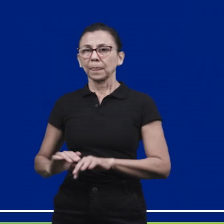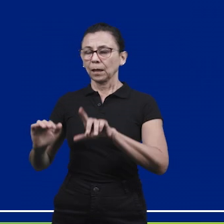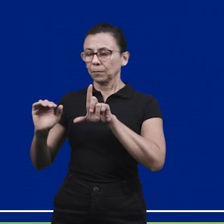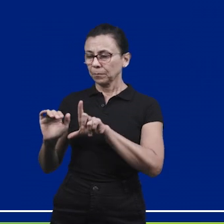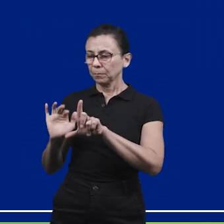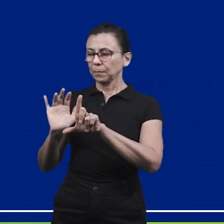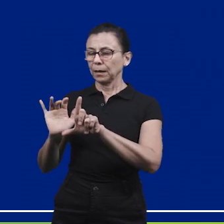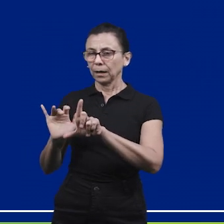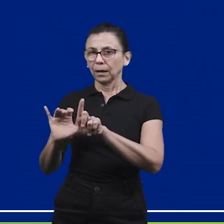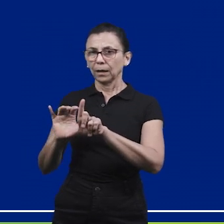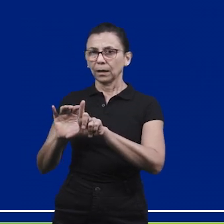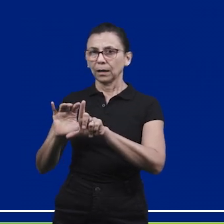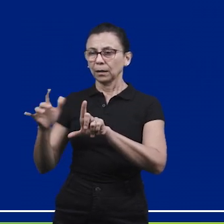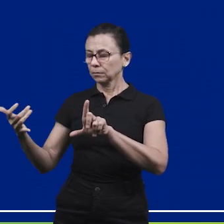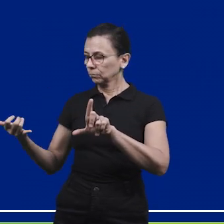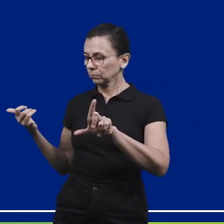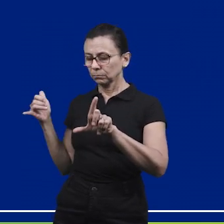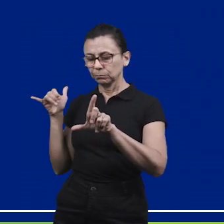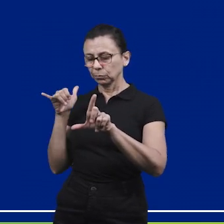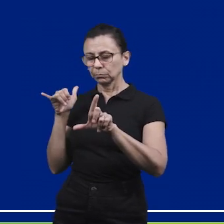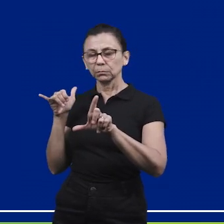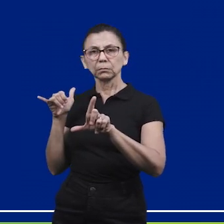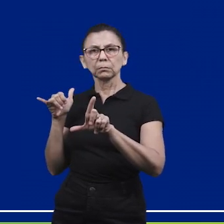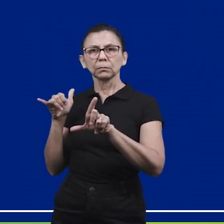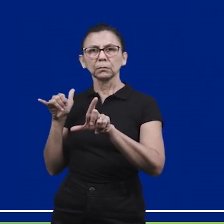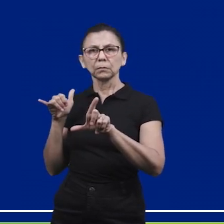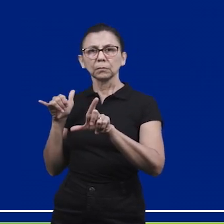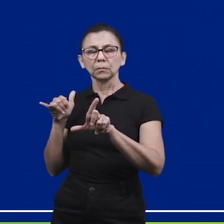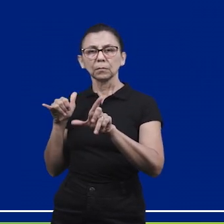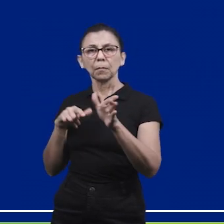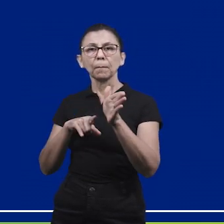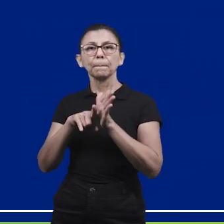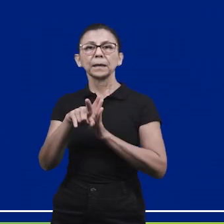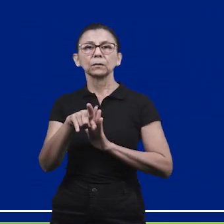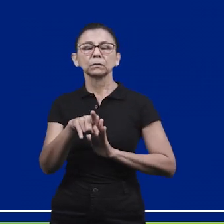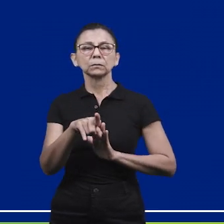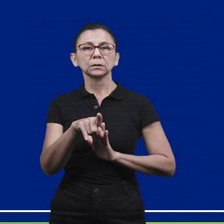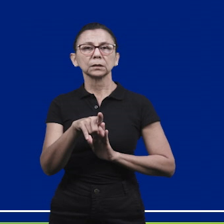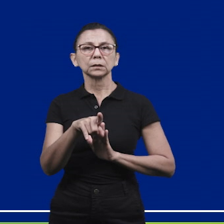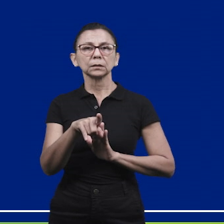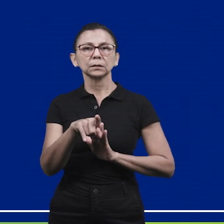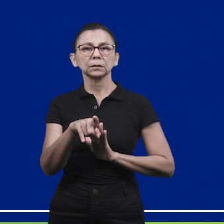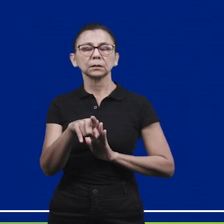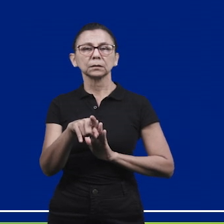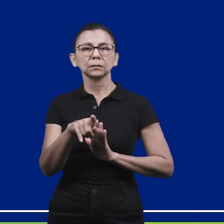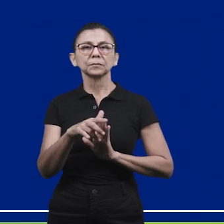redirigé vers nos questions. En demandant que vous puissiez faire un commentaire. Et cette question est liée